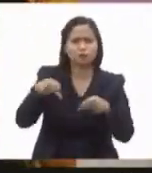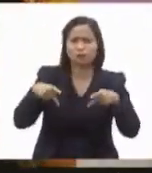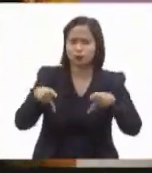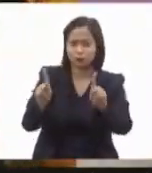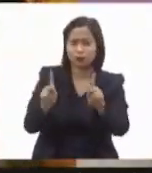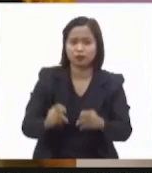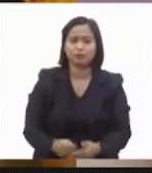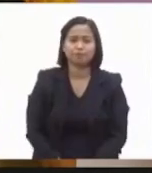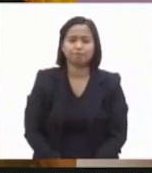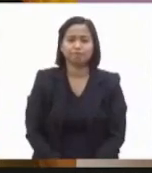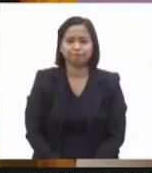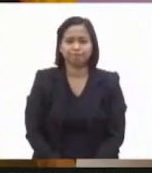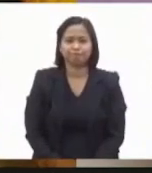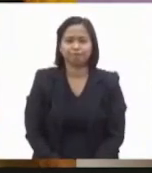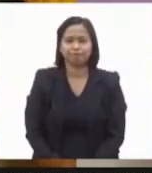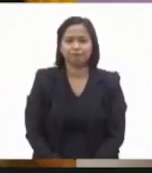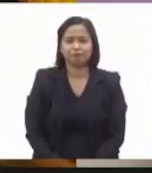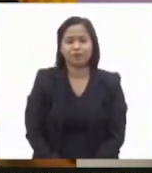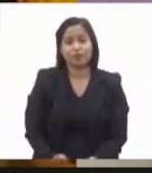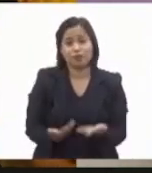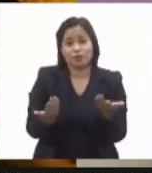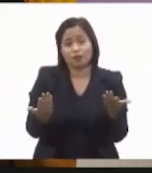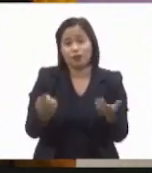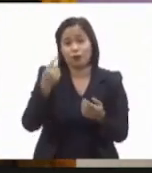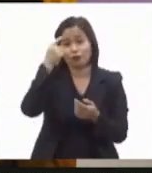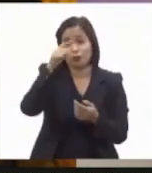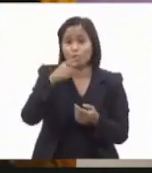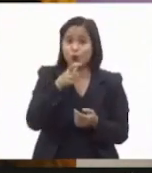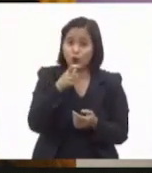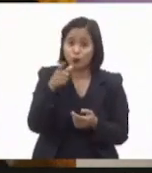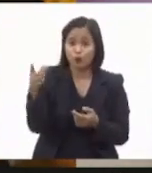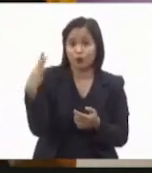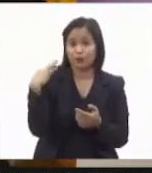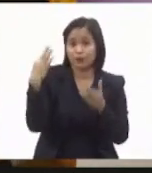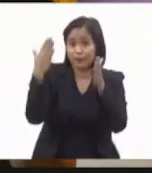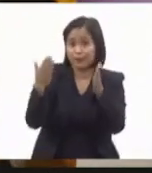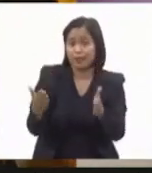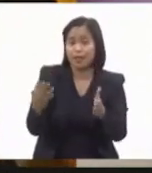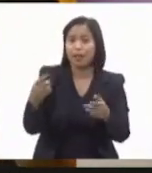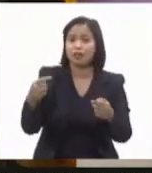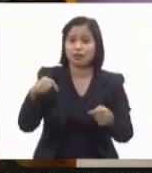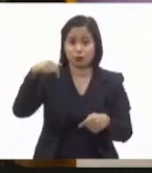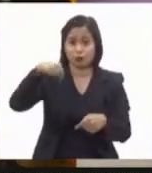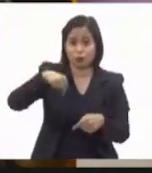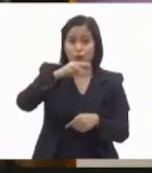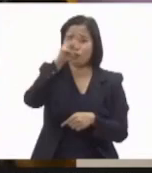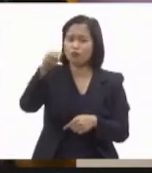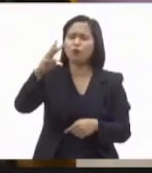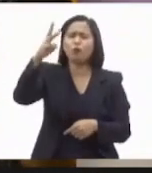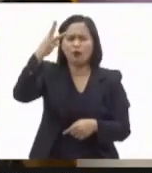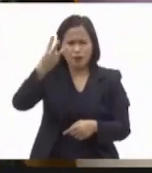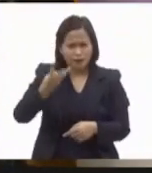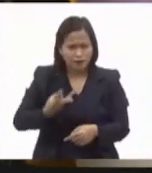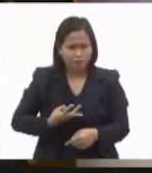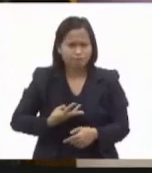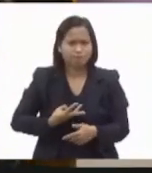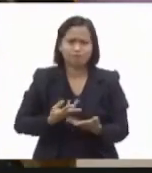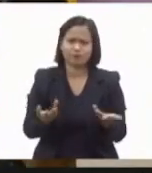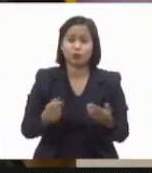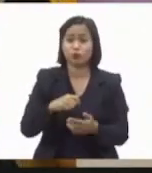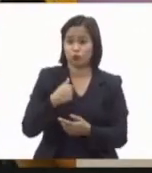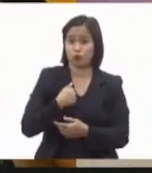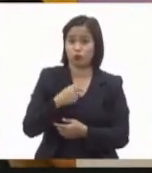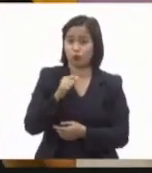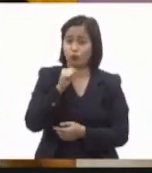Basta sa ating mga kandidato sa Maynila, welcome kayo. Hindi nyo na